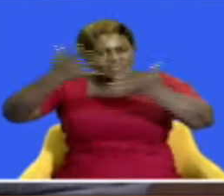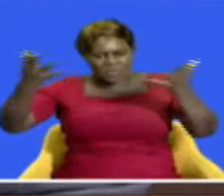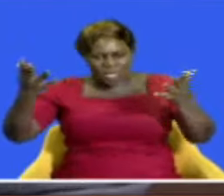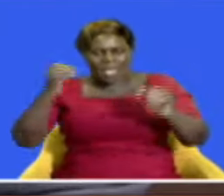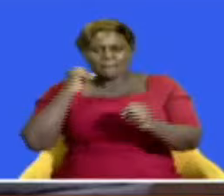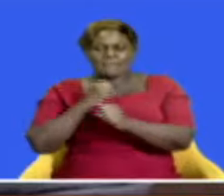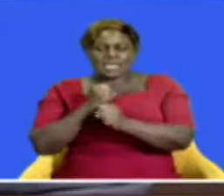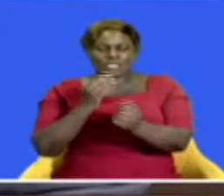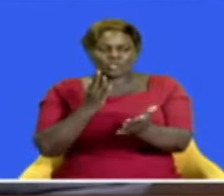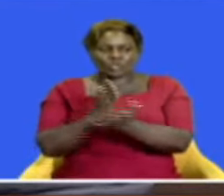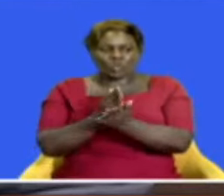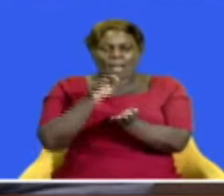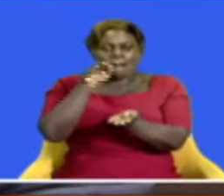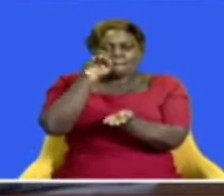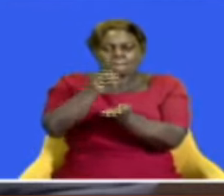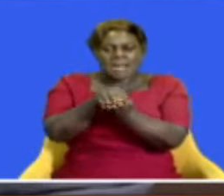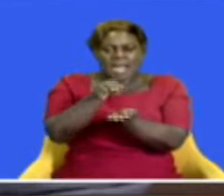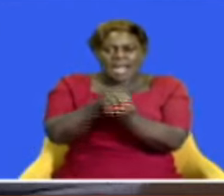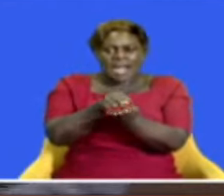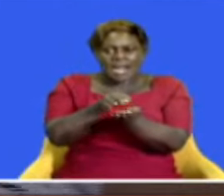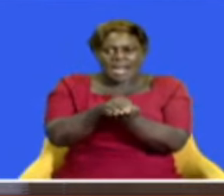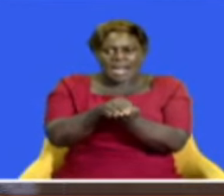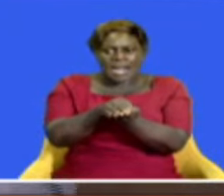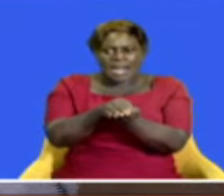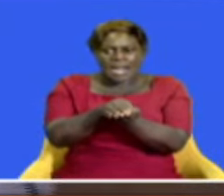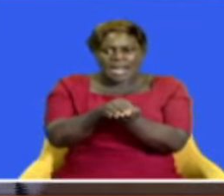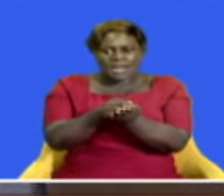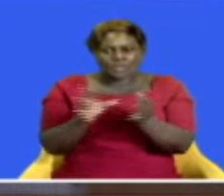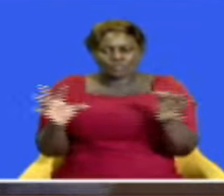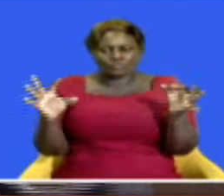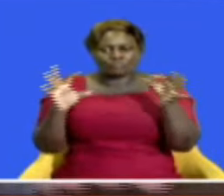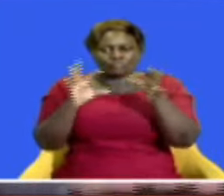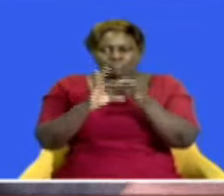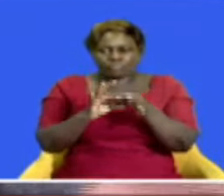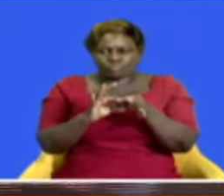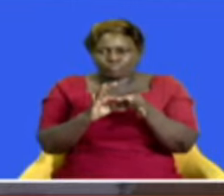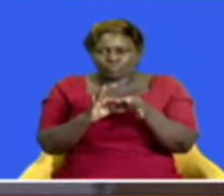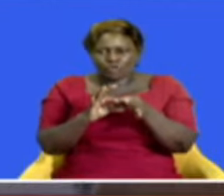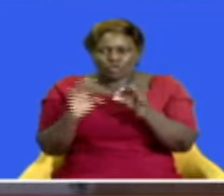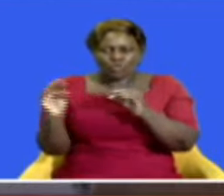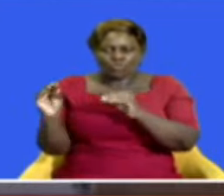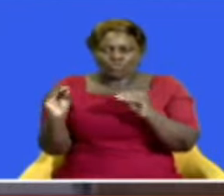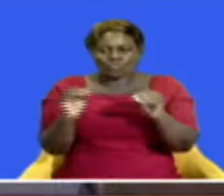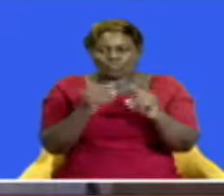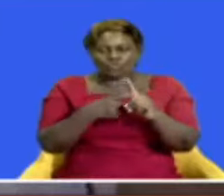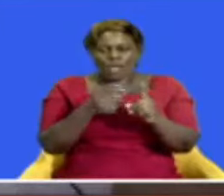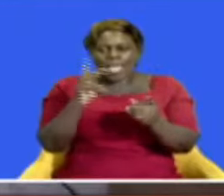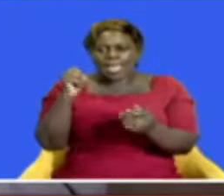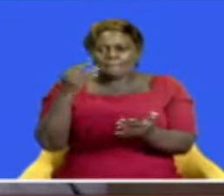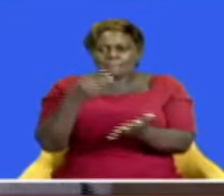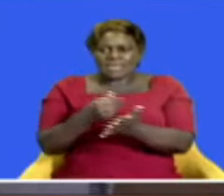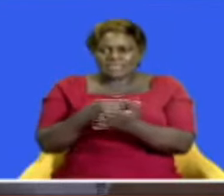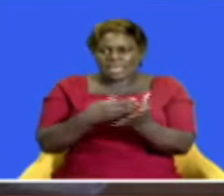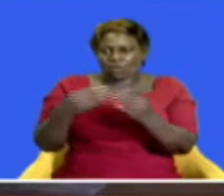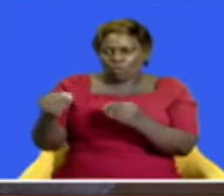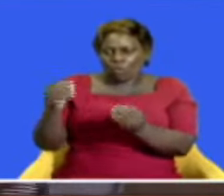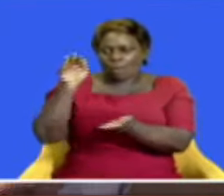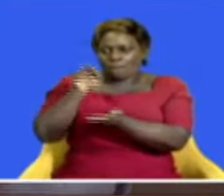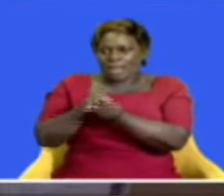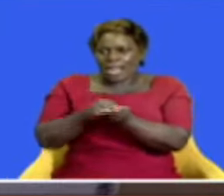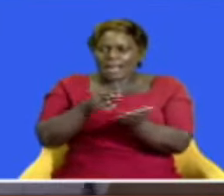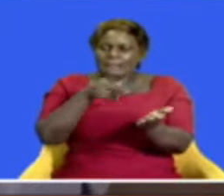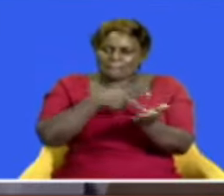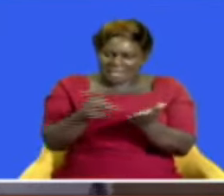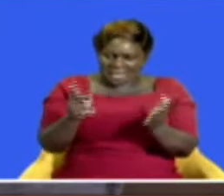kwamba bank zimeweza kuungana, unaweza kuhamisha pesa kutoka kwa M-Pesa kwenda kwa bank na